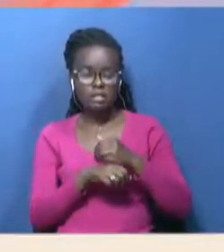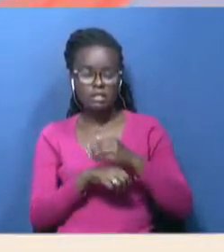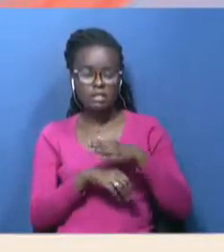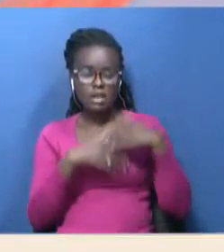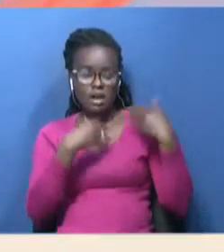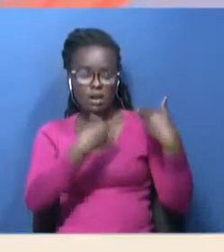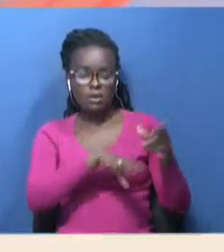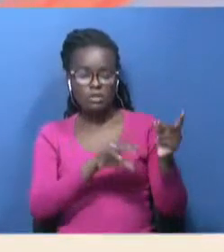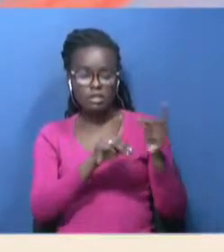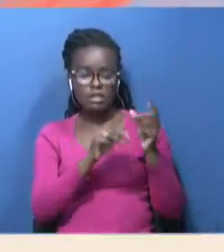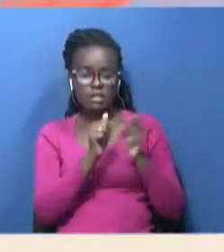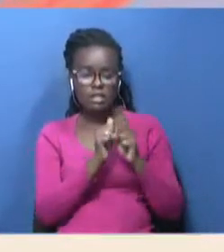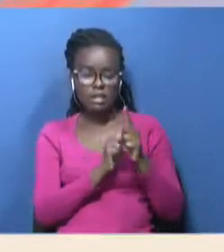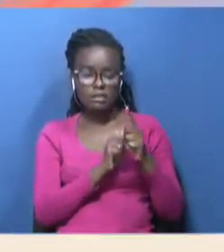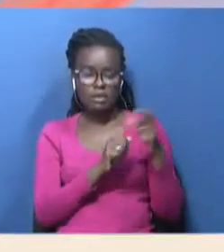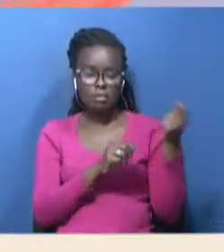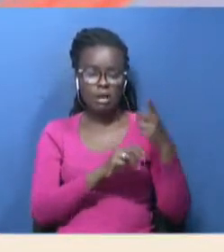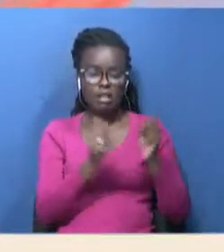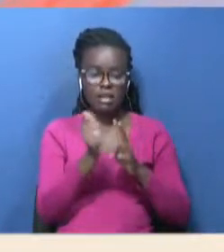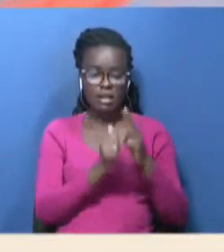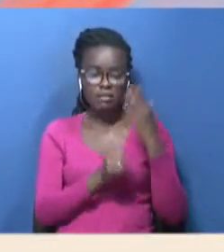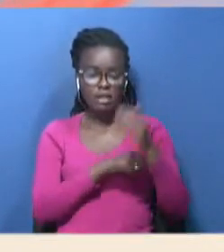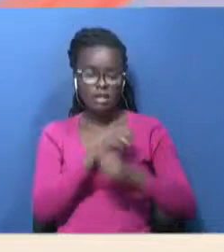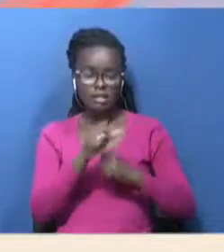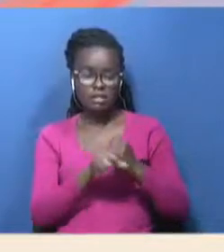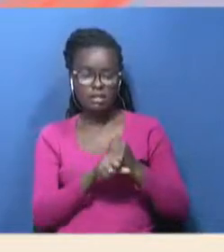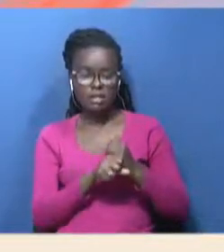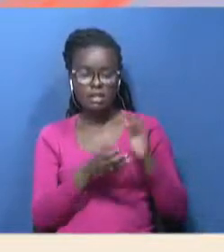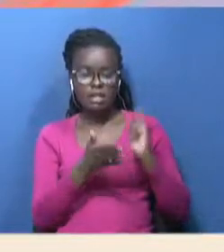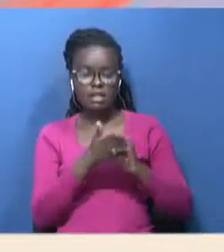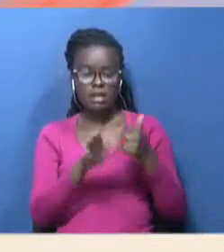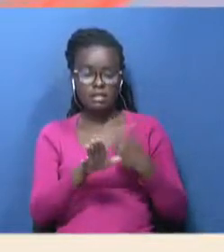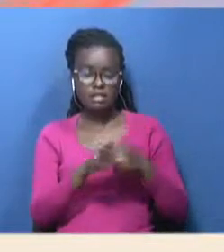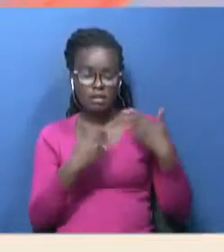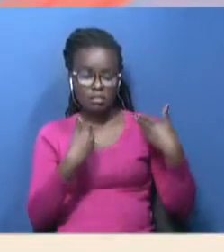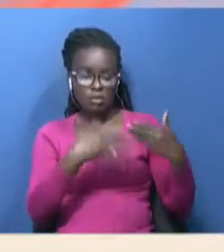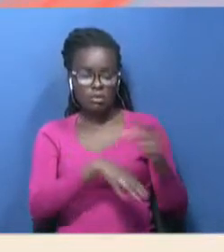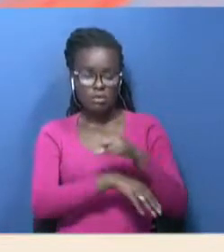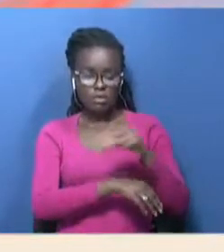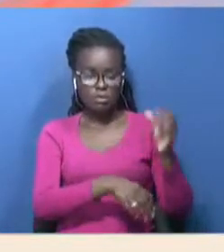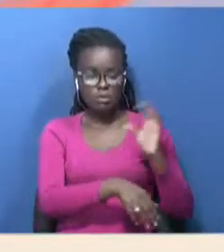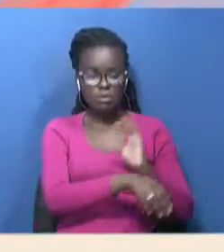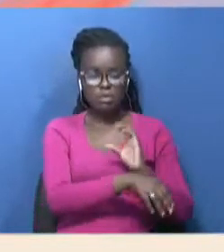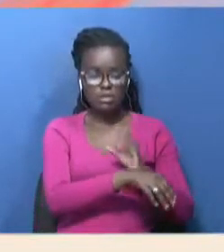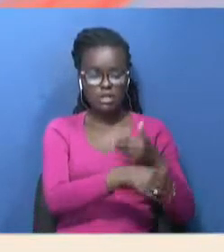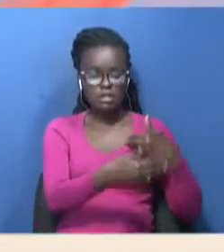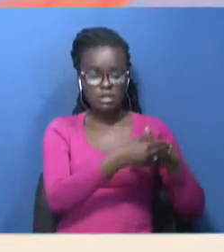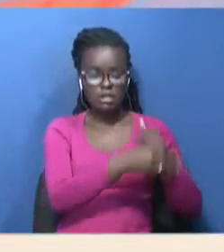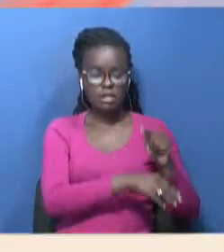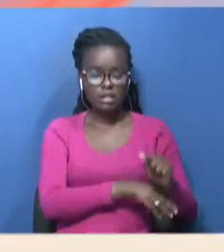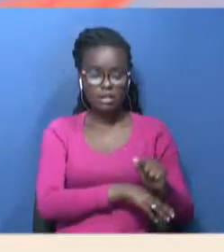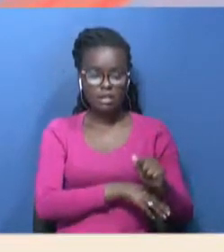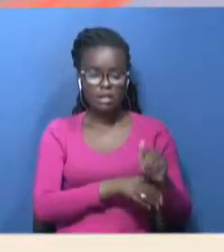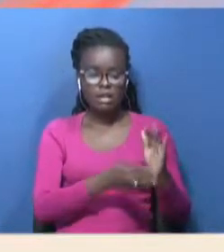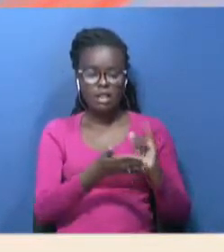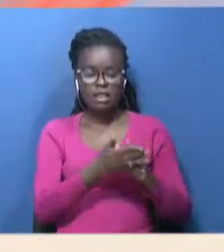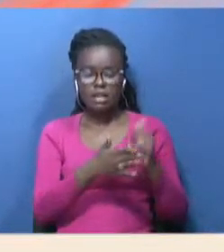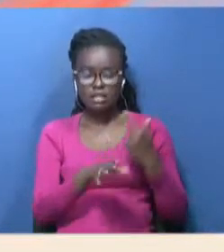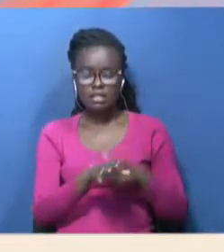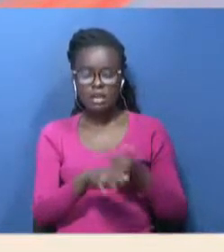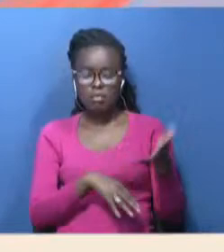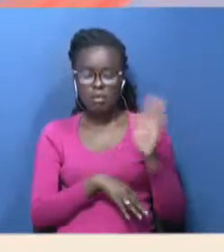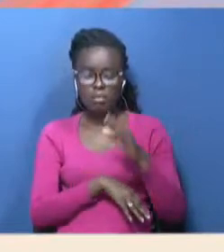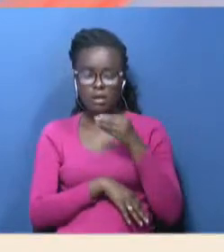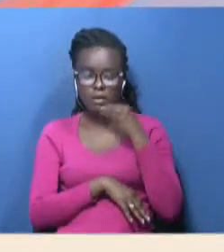wa 11 mwaka mũhĩtũku, gũkĩrĩkana mũthenya ũcio morire mathiĩte kanitha ũmwe mwena ũcio na kumanagia na hau